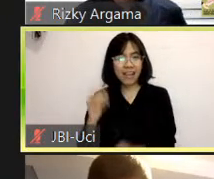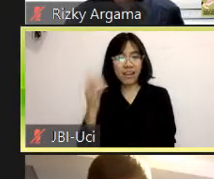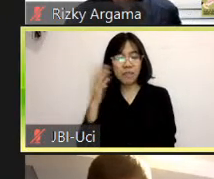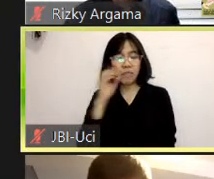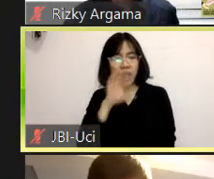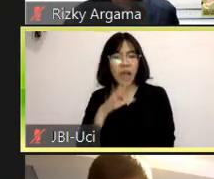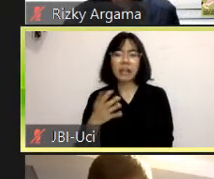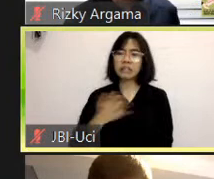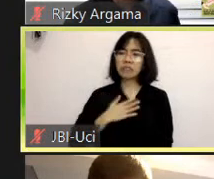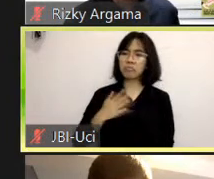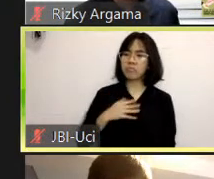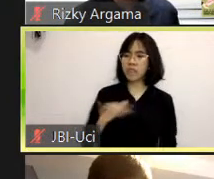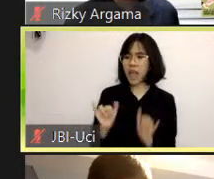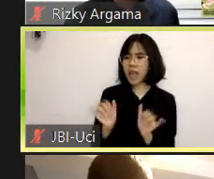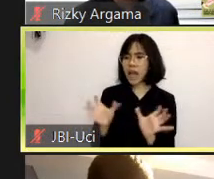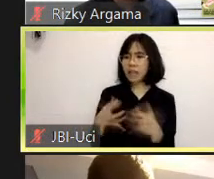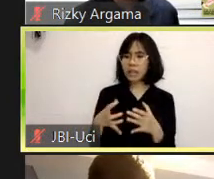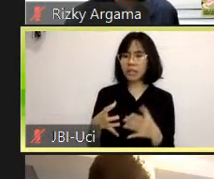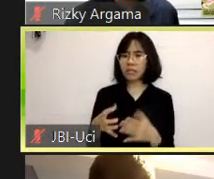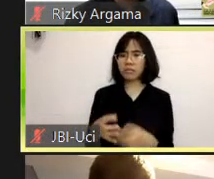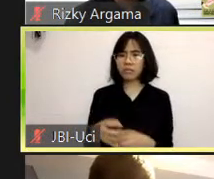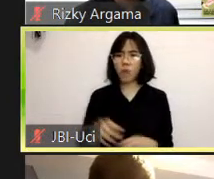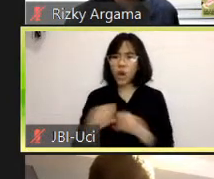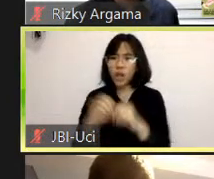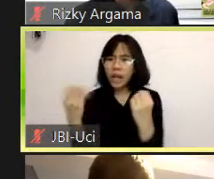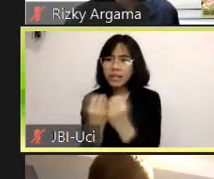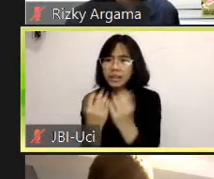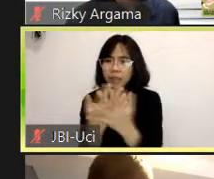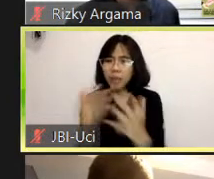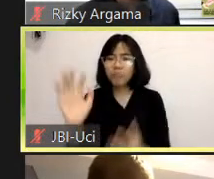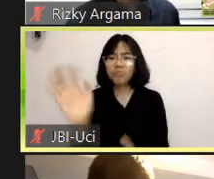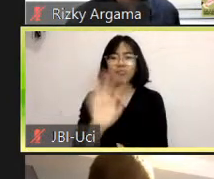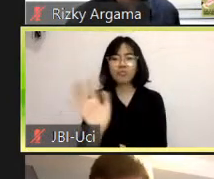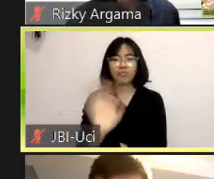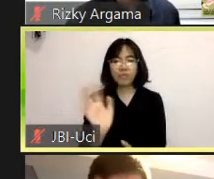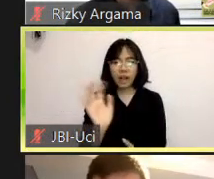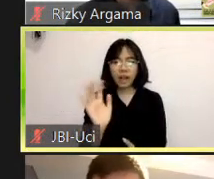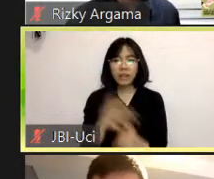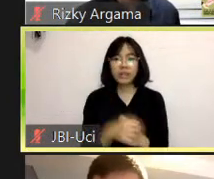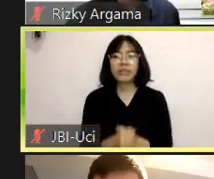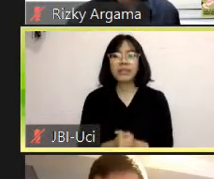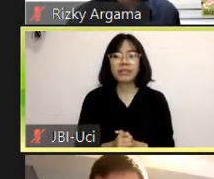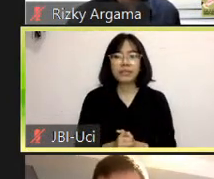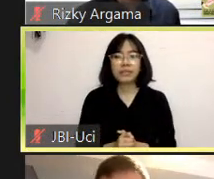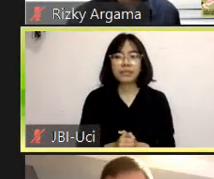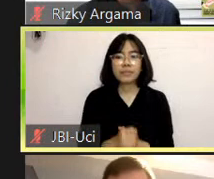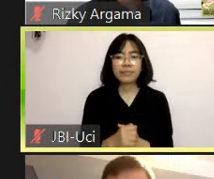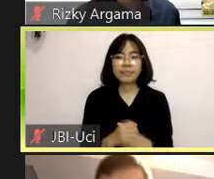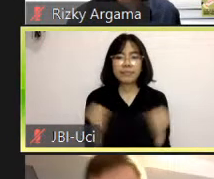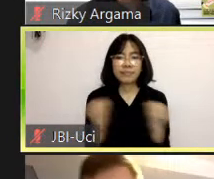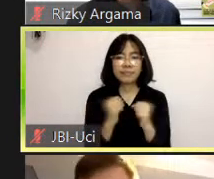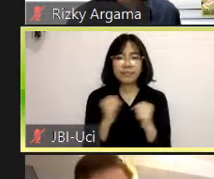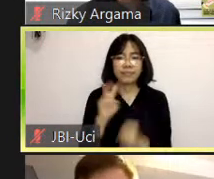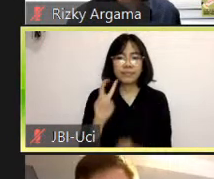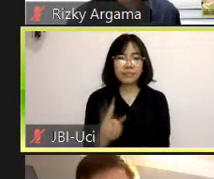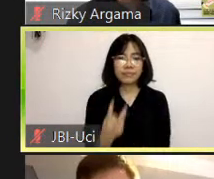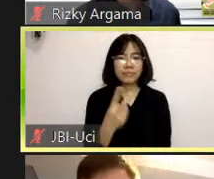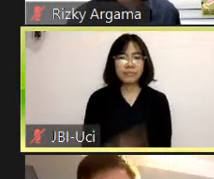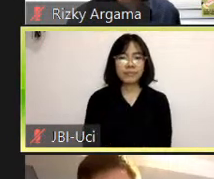Jadi mengeluarkan diri secara sadar terhadap term dari ormas itu sendiri. Nah, per hari